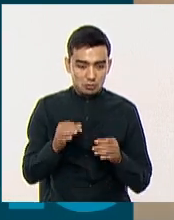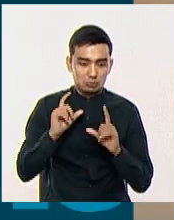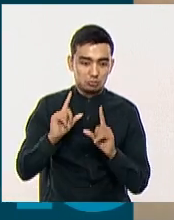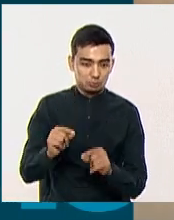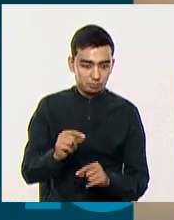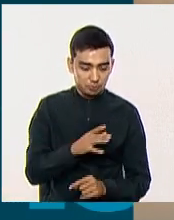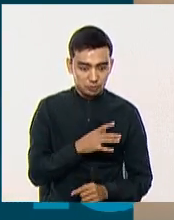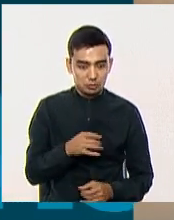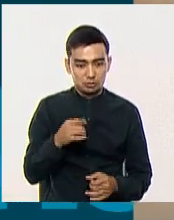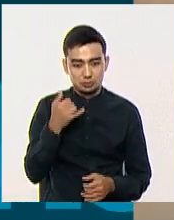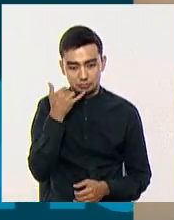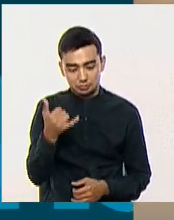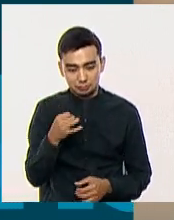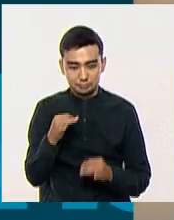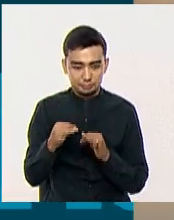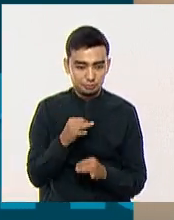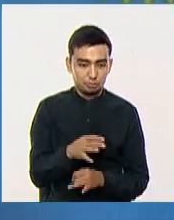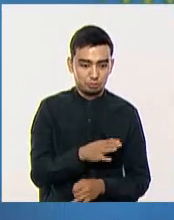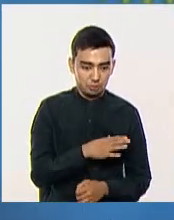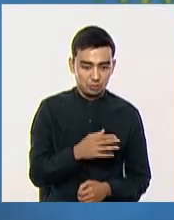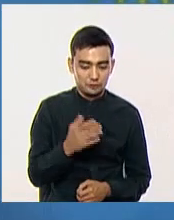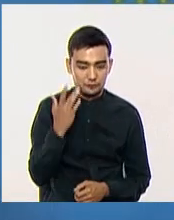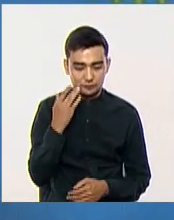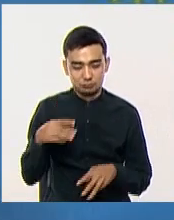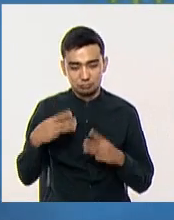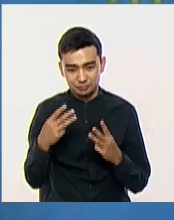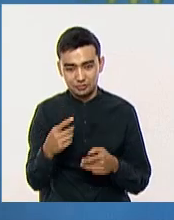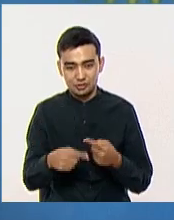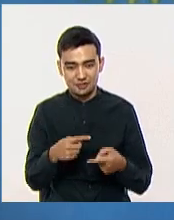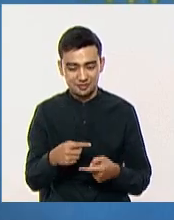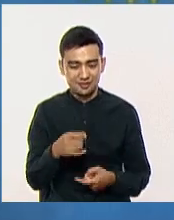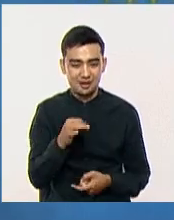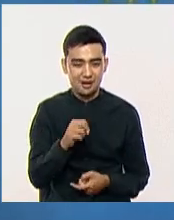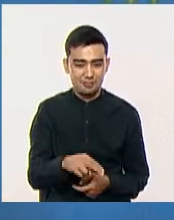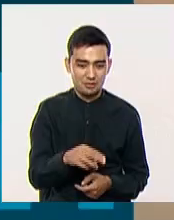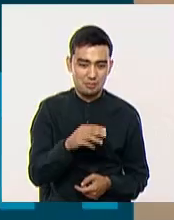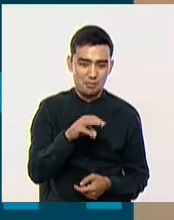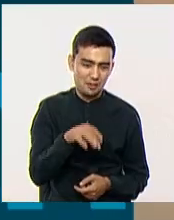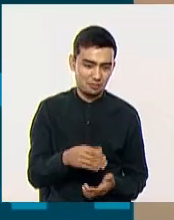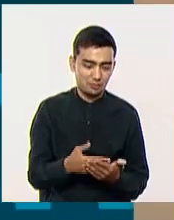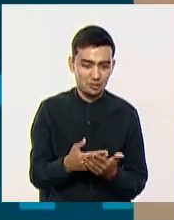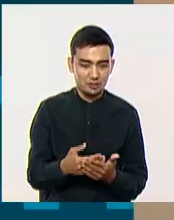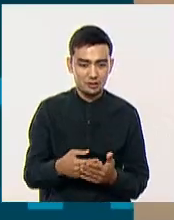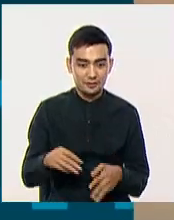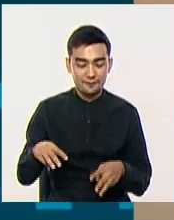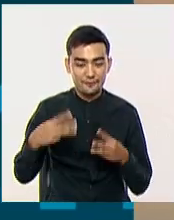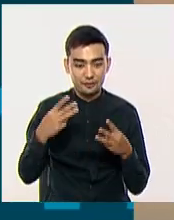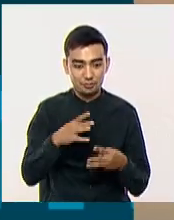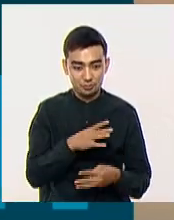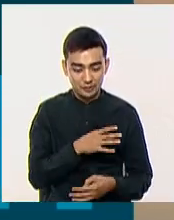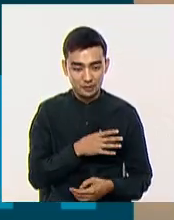нормально разговаривали мы с ней через видео. В апреле или в марте, вот так. Она вышла на